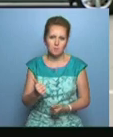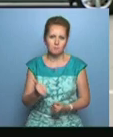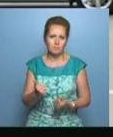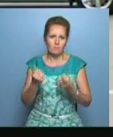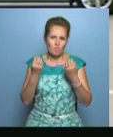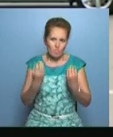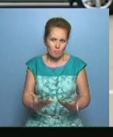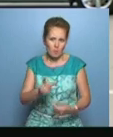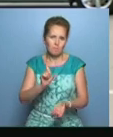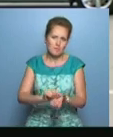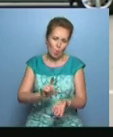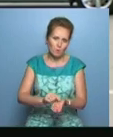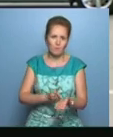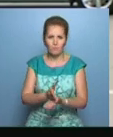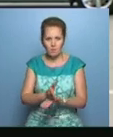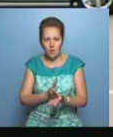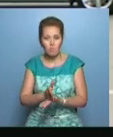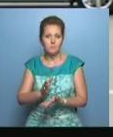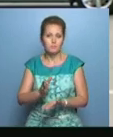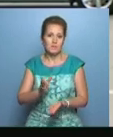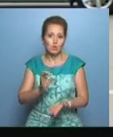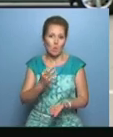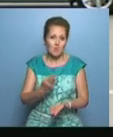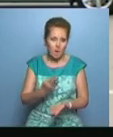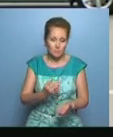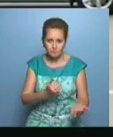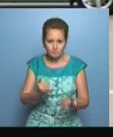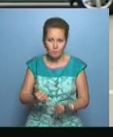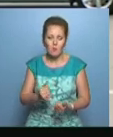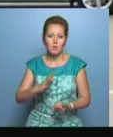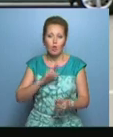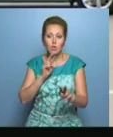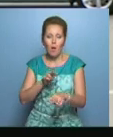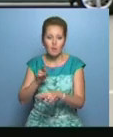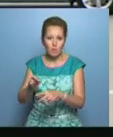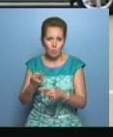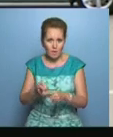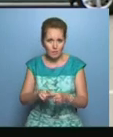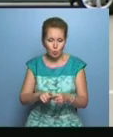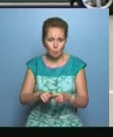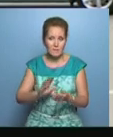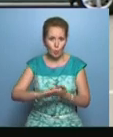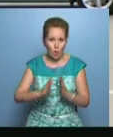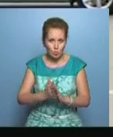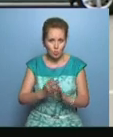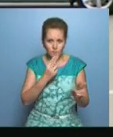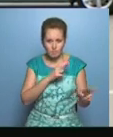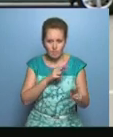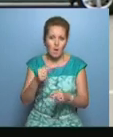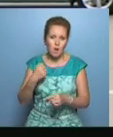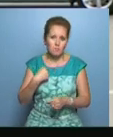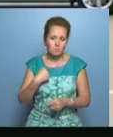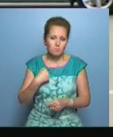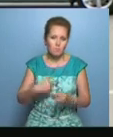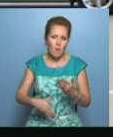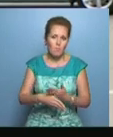населения, были доступны. И контролируя и мониторируя эту ситуацию, мы, конечно же, я думаю,